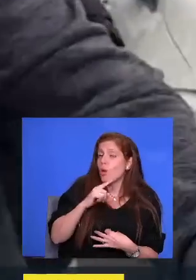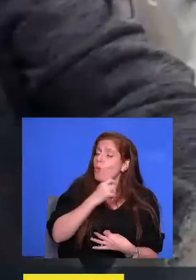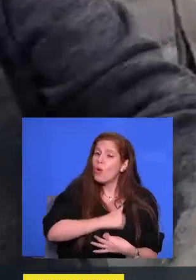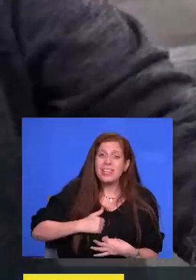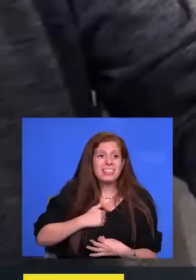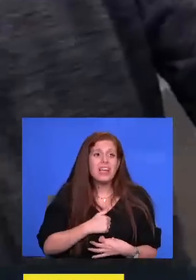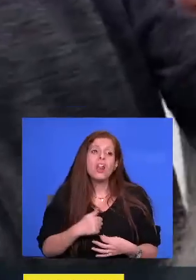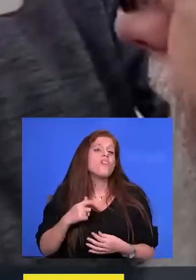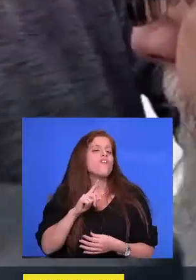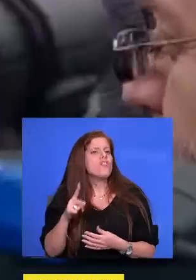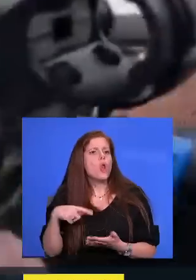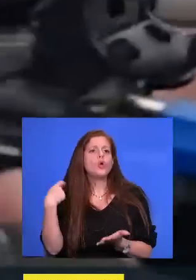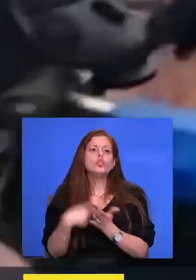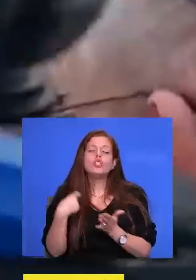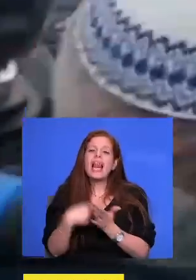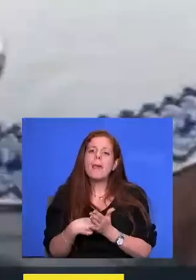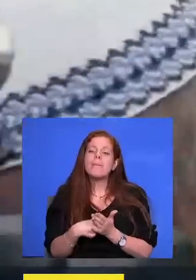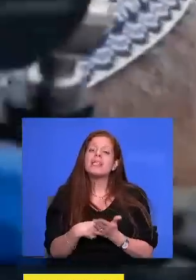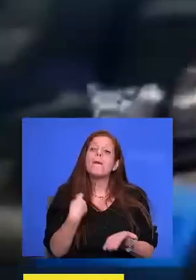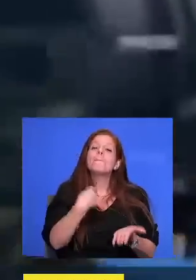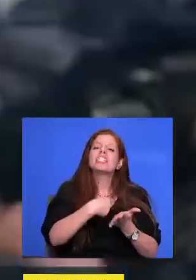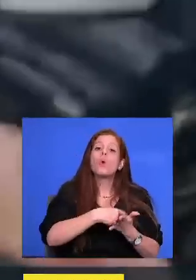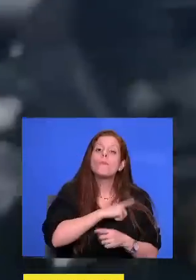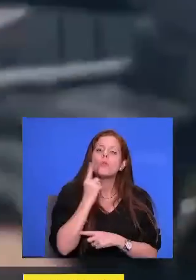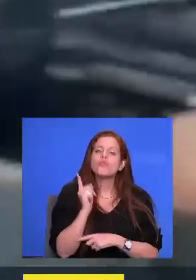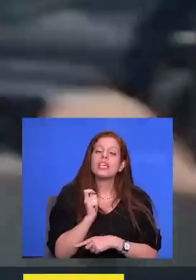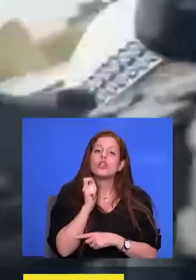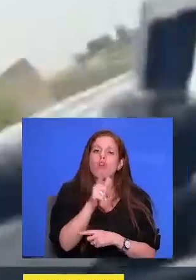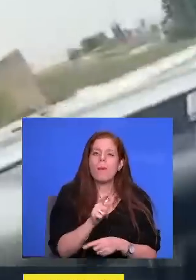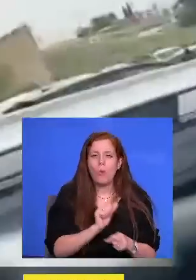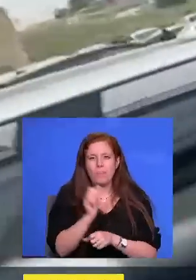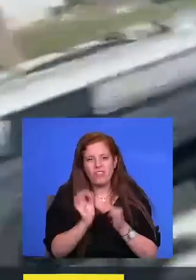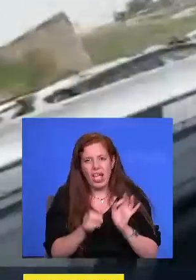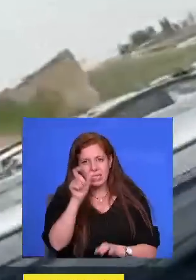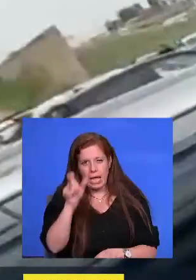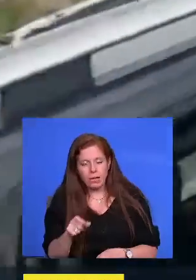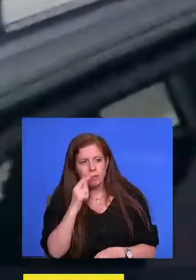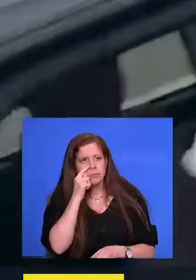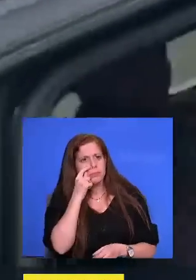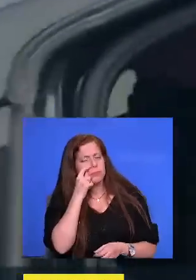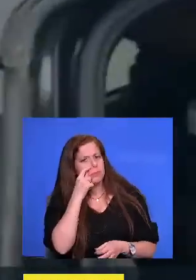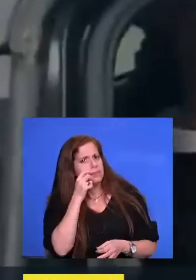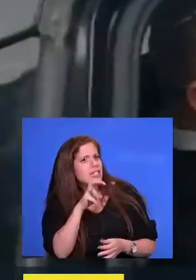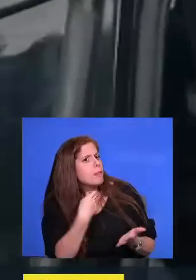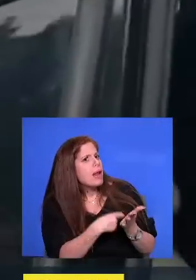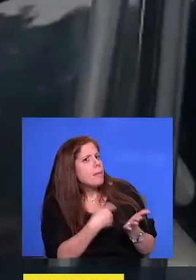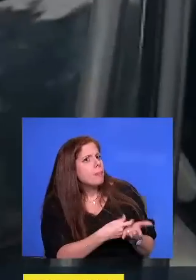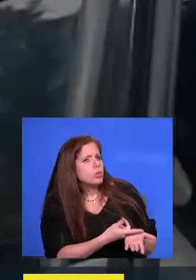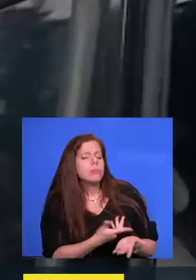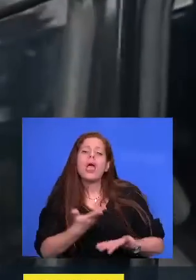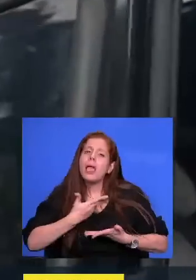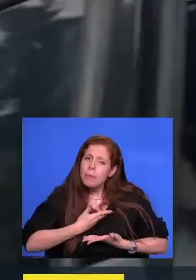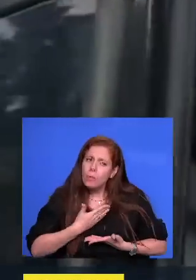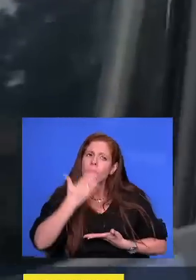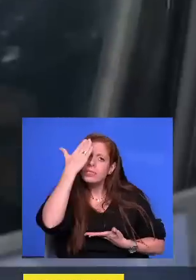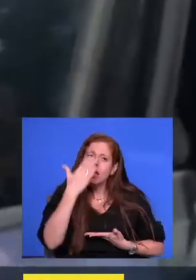להן את פיצויי המיליונים שנפסקו לו בתביעה אזרחית. עזרא, מה לגבי הפיצויים? הם יקבלו, בעזרת השם, יש